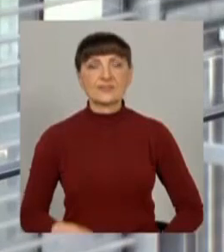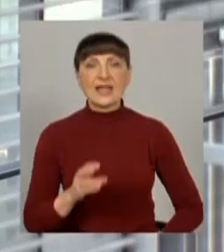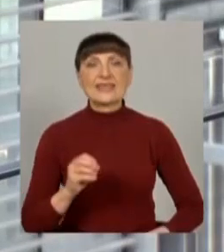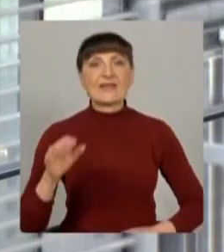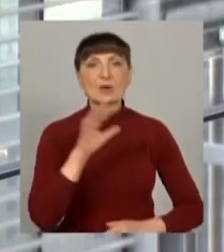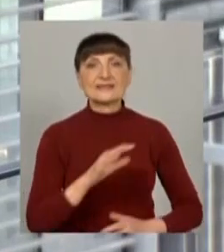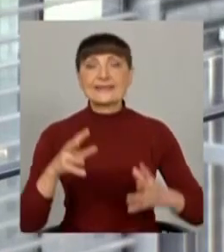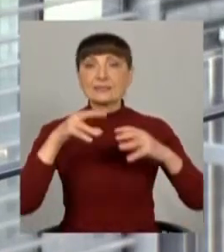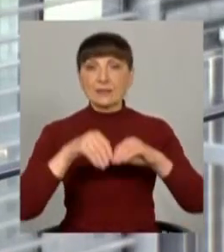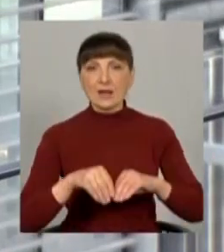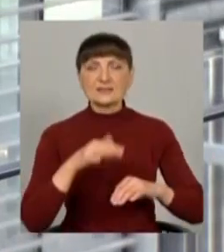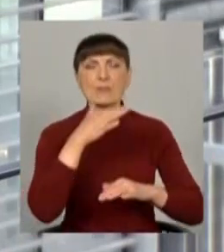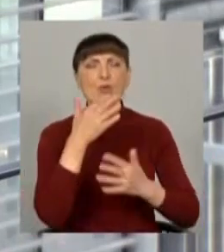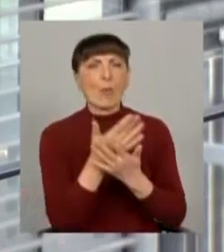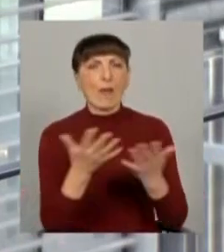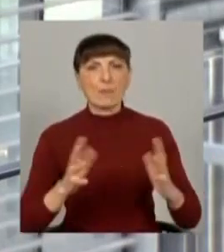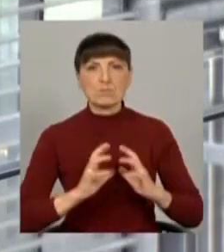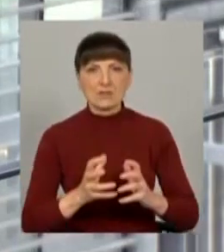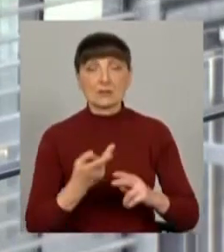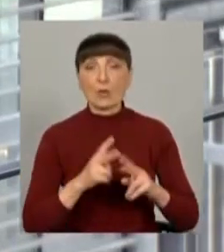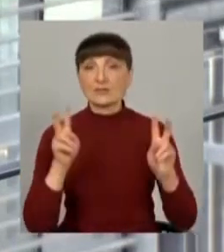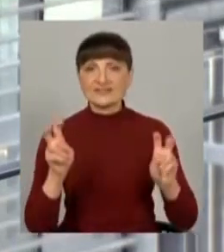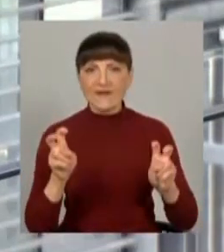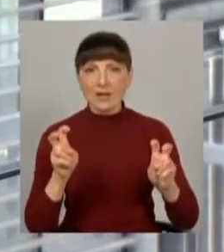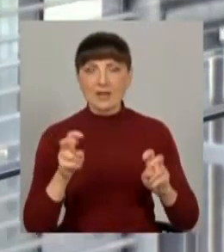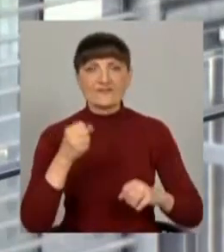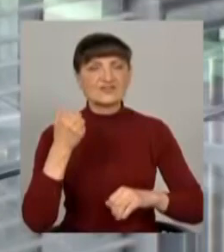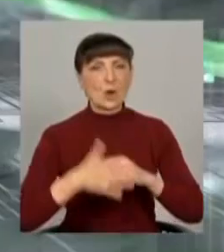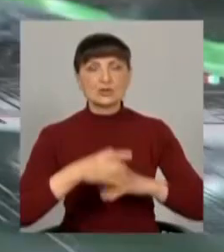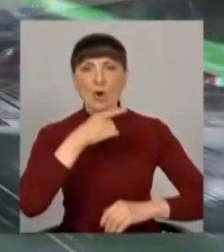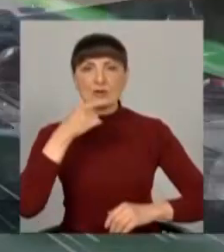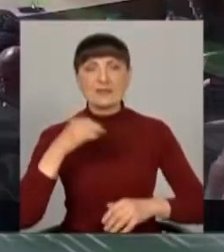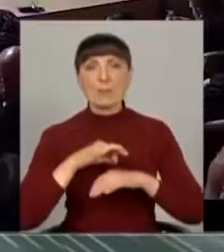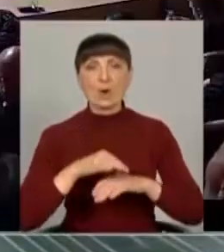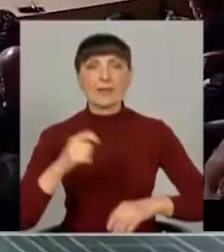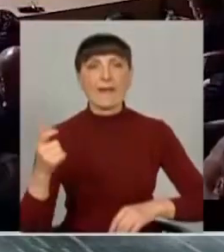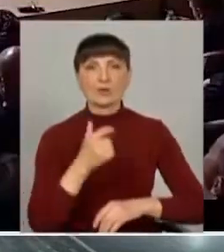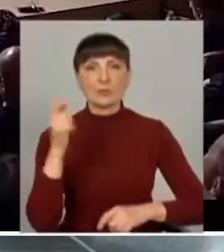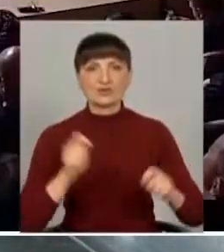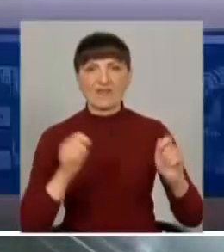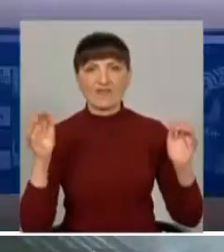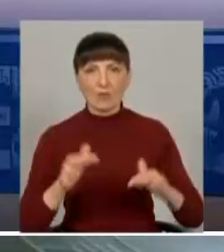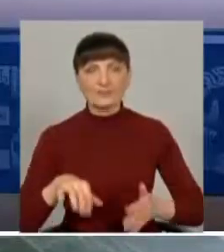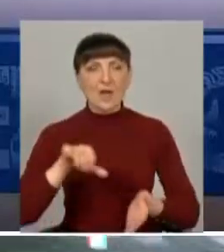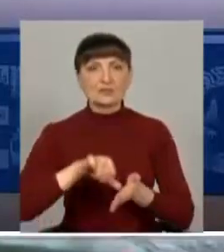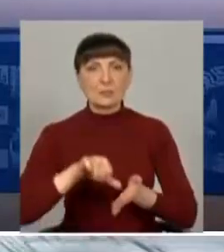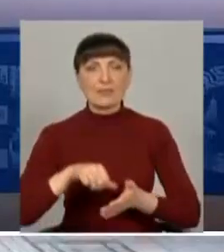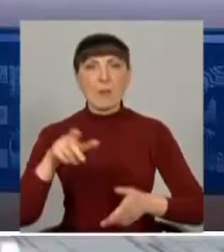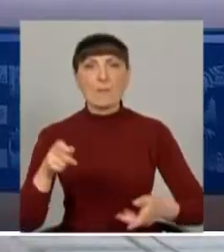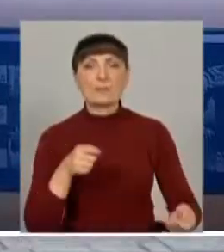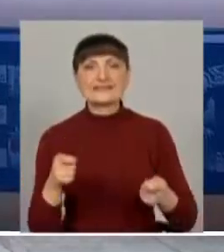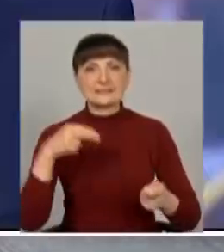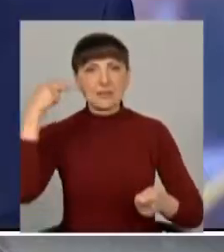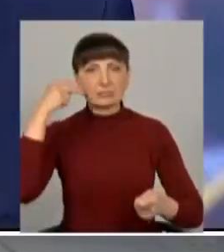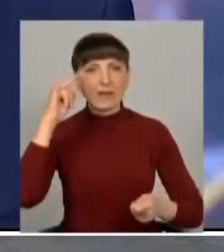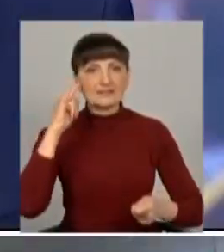Евразийская интеграция в многополярном мире. Под таким названием в столице России проходит экономический форум. Выступление президента Казахстана на